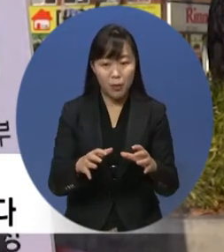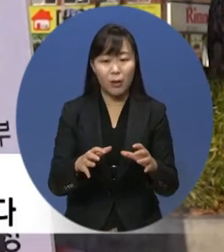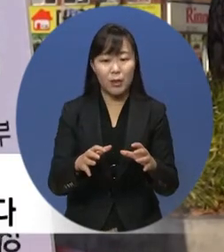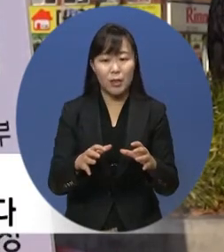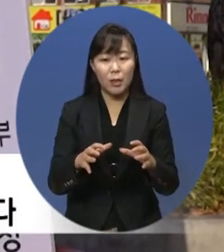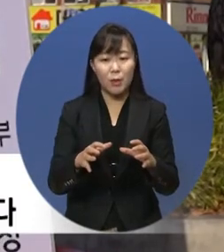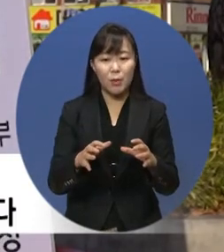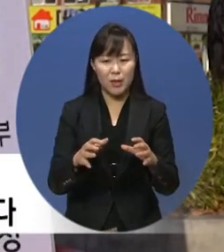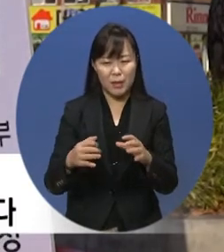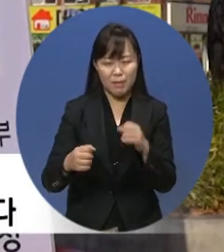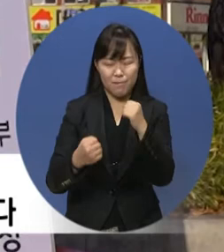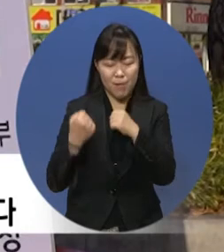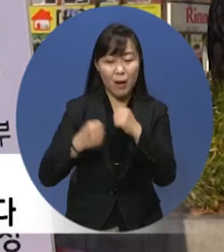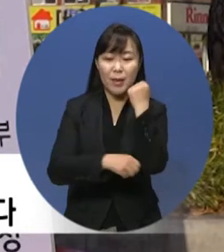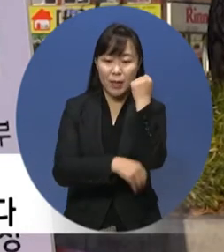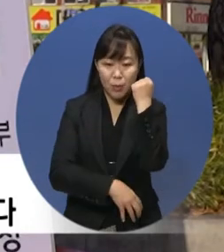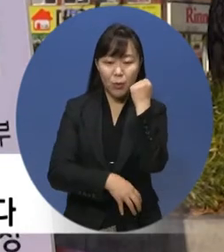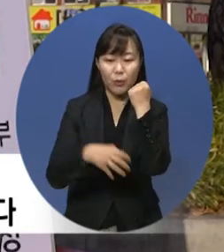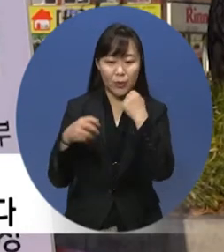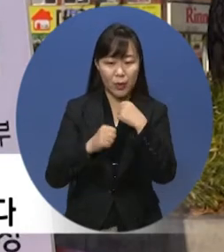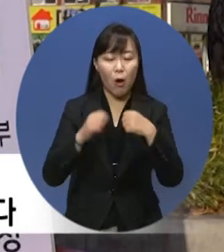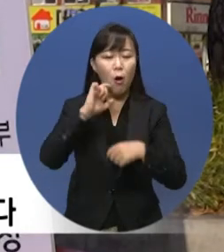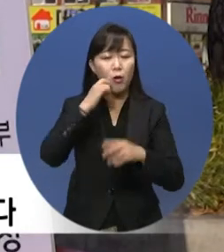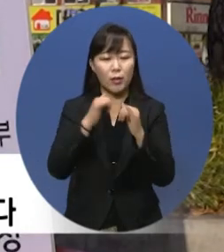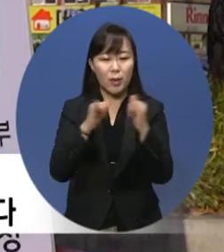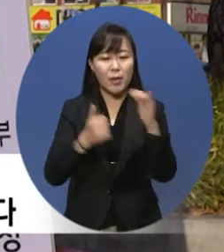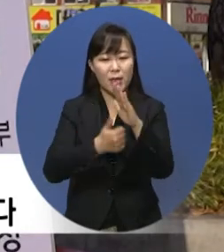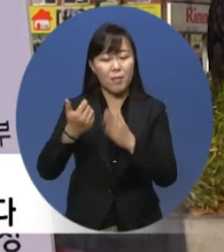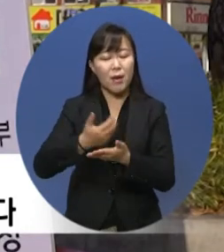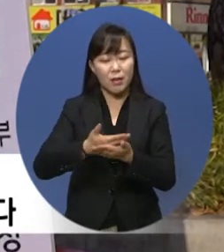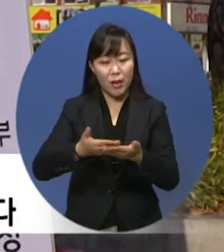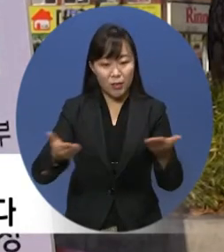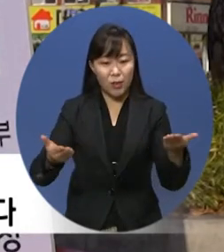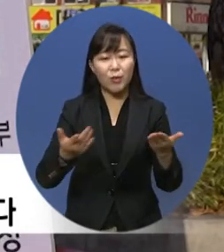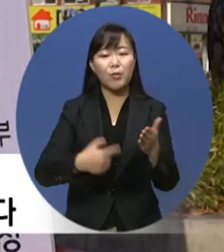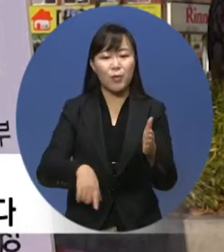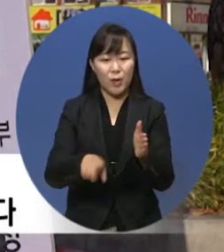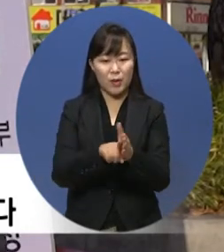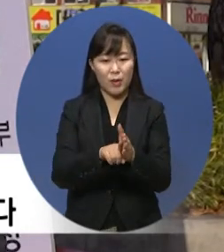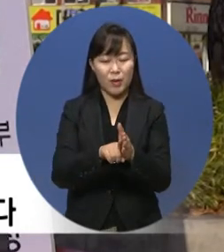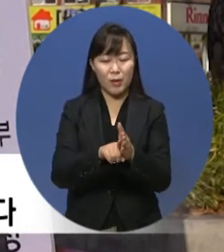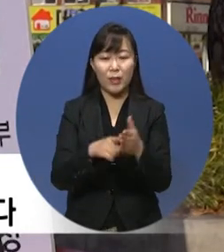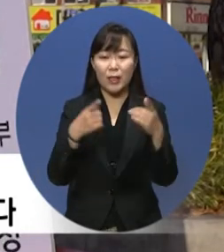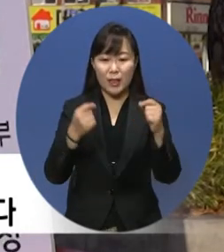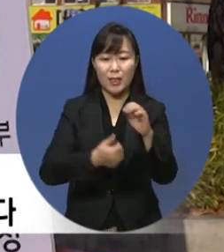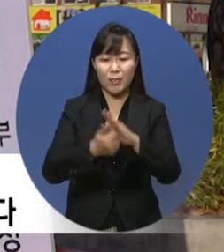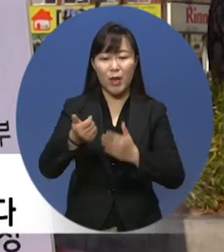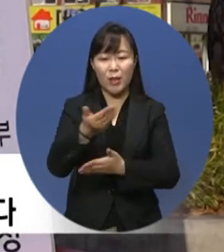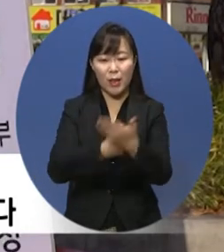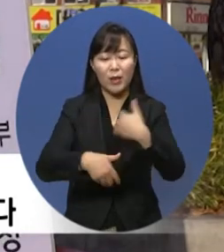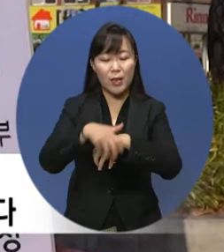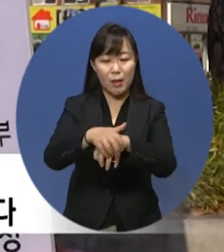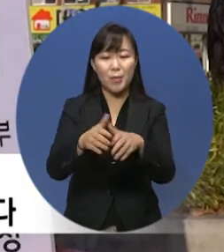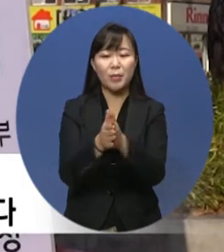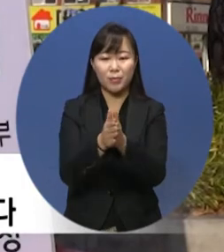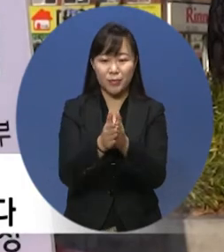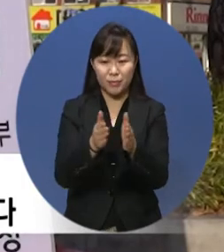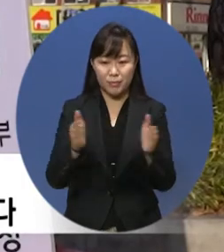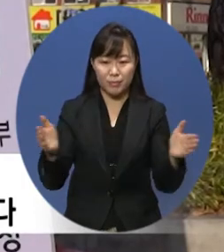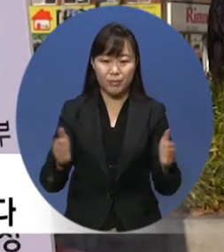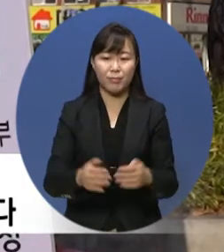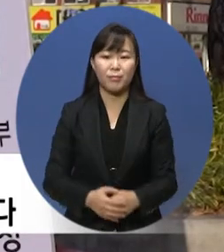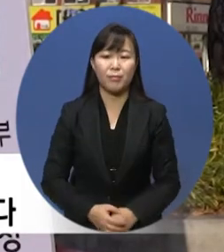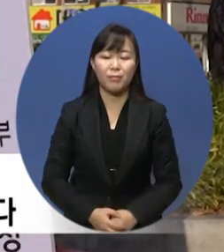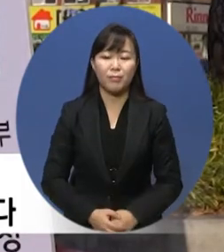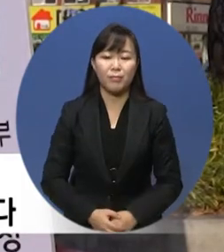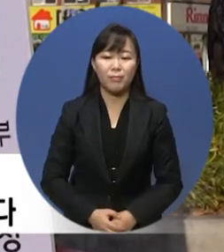그 힘을 바탕으로 어려운 이웃들이 희망을 가질 수 있도록 하기 위해서 바로 이런 희망 나눔 캠페인을